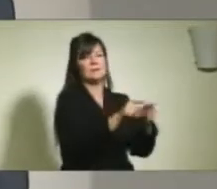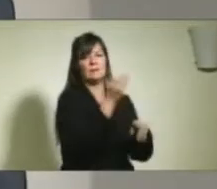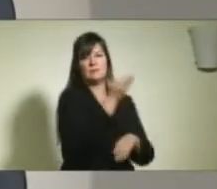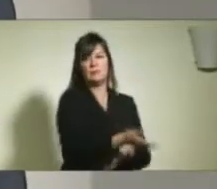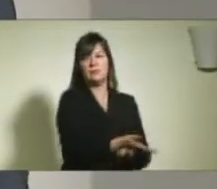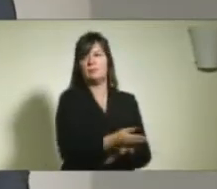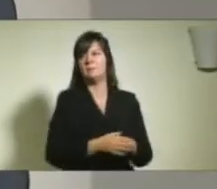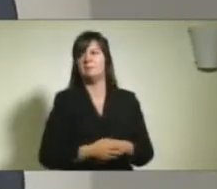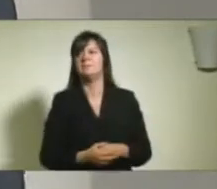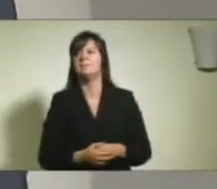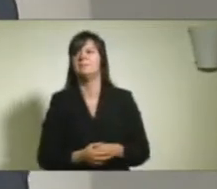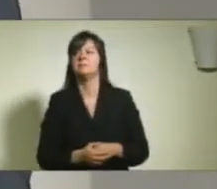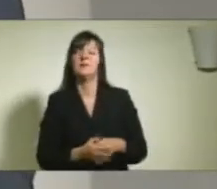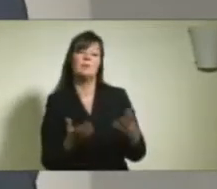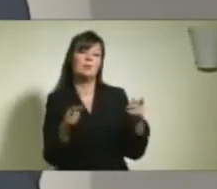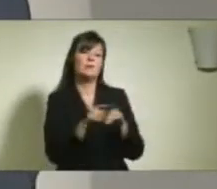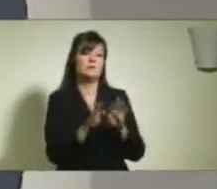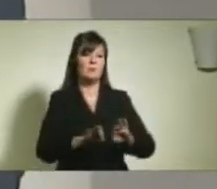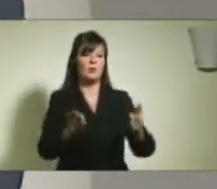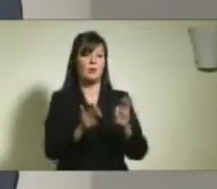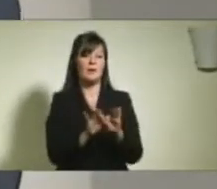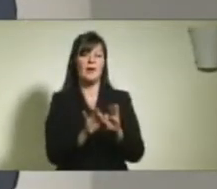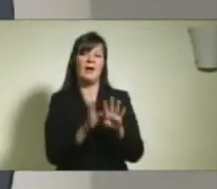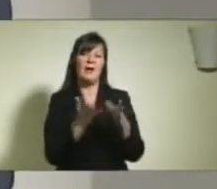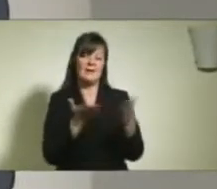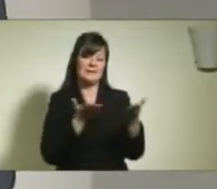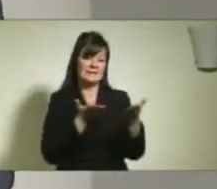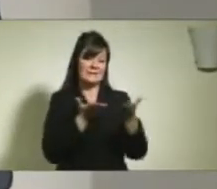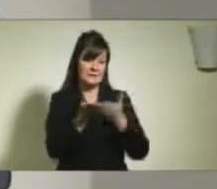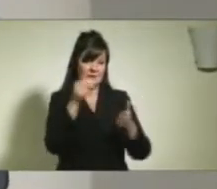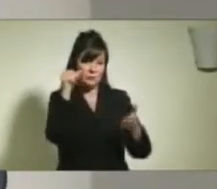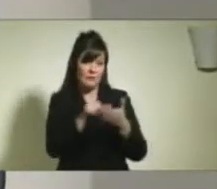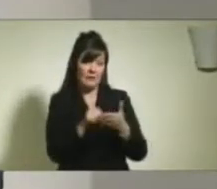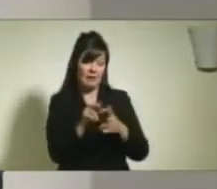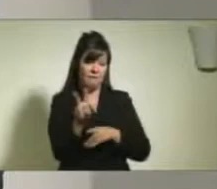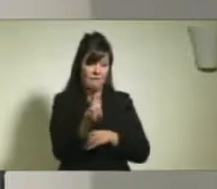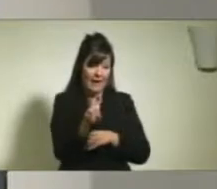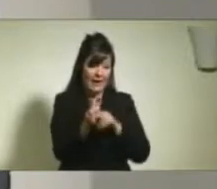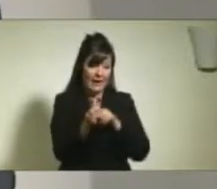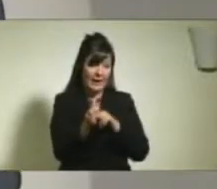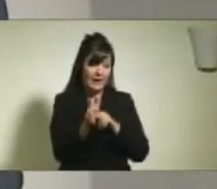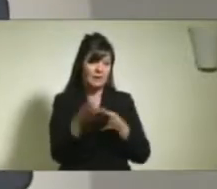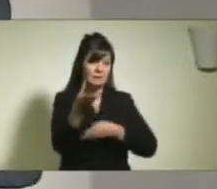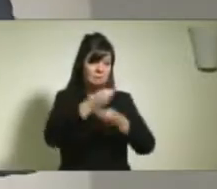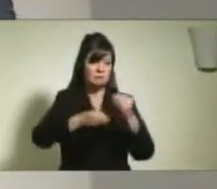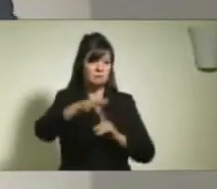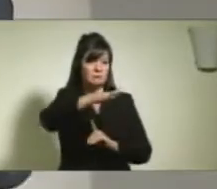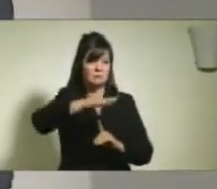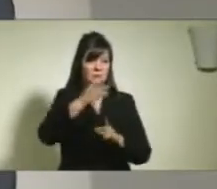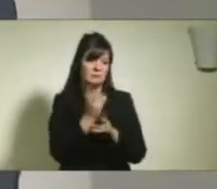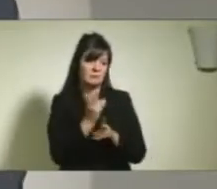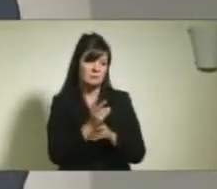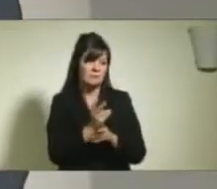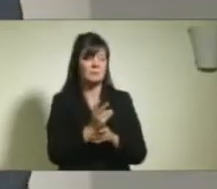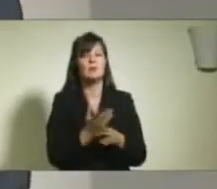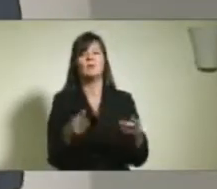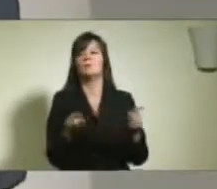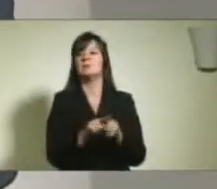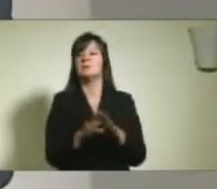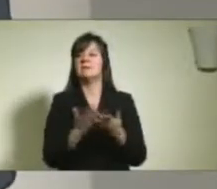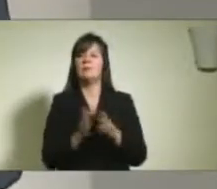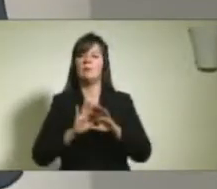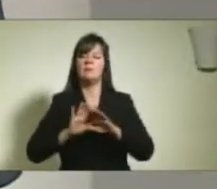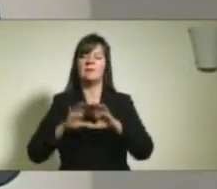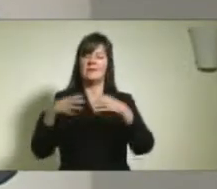d'un service postal vert. Donc, on veut avoir le débat sur la question dans le secteur compétitif, c'est